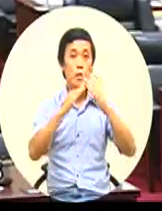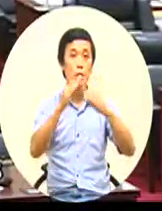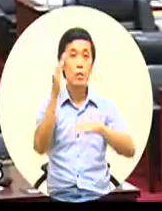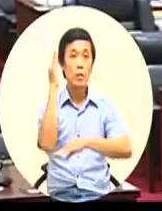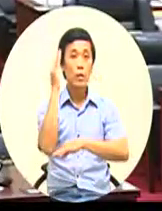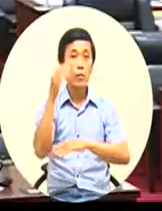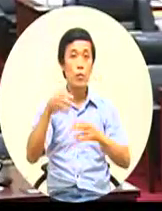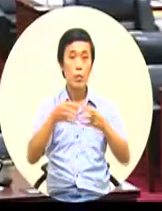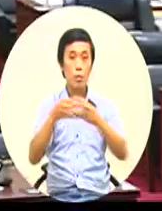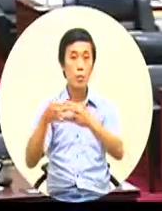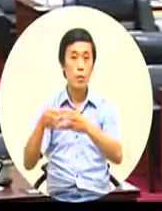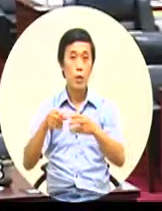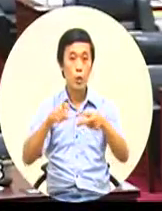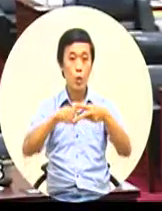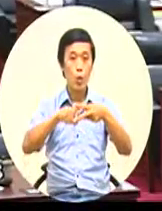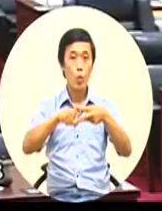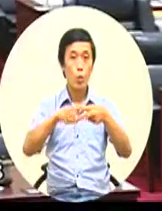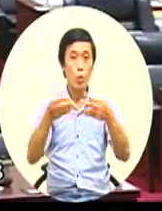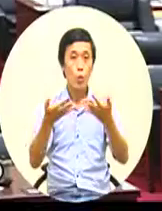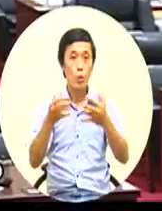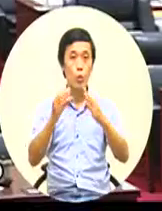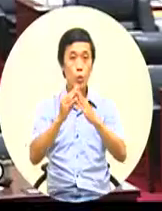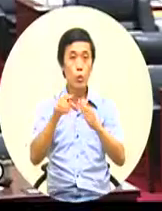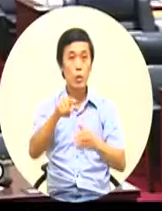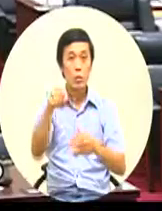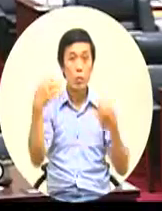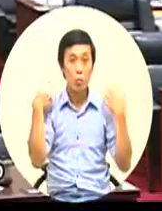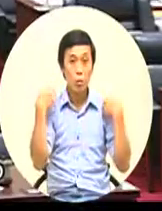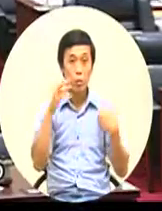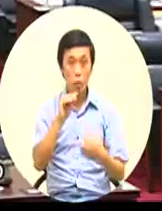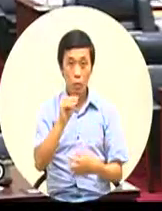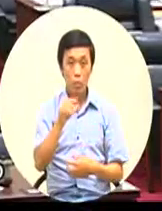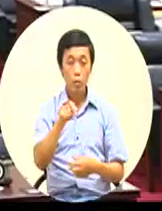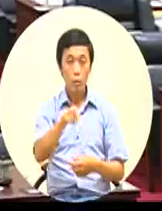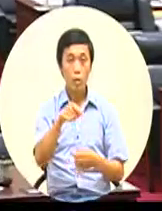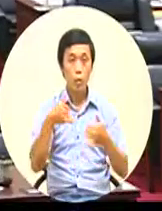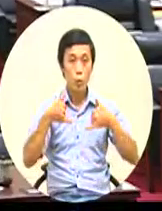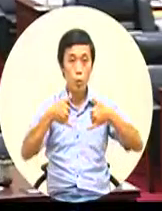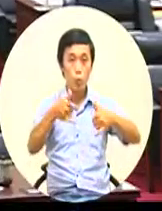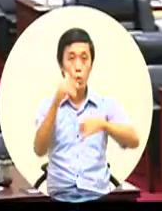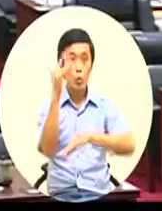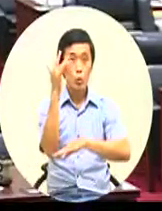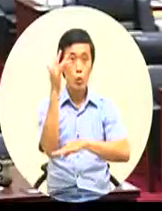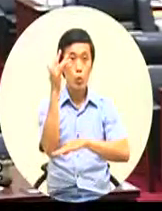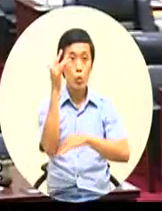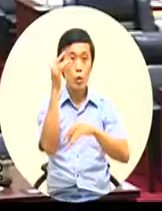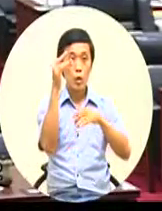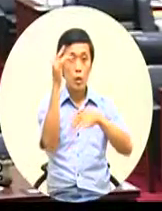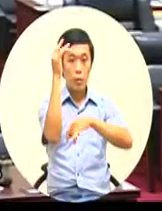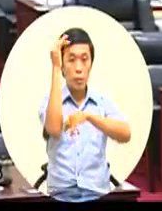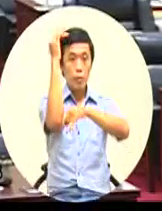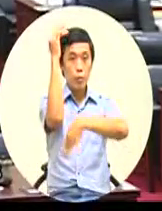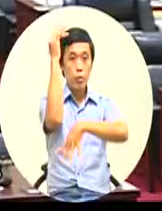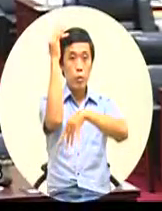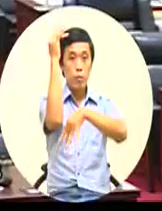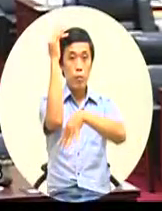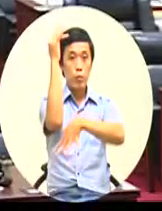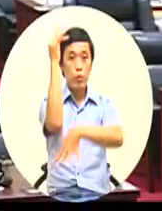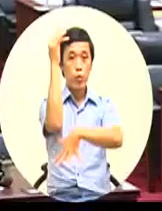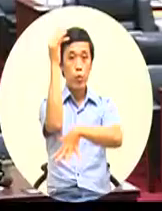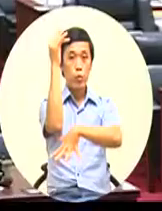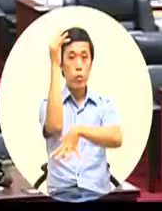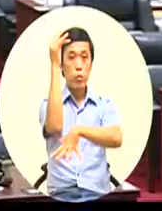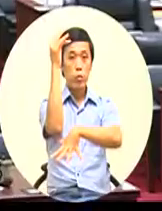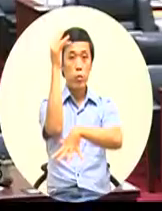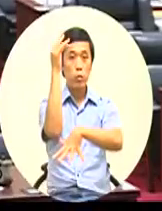队、公务局你们有没有责任？为什么当初这些路树没有办法向下扎根的这些尿布树，这